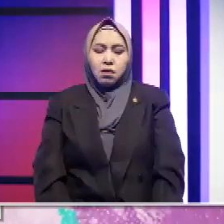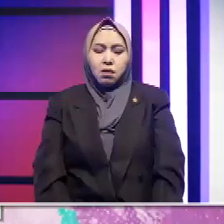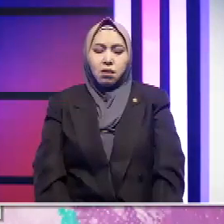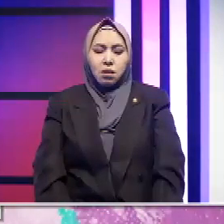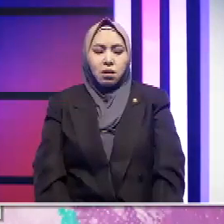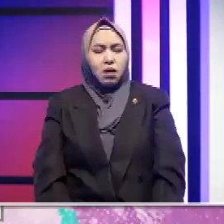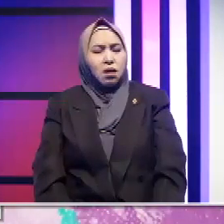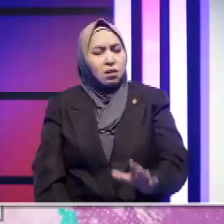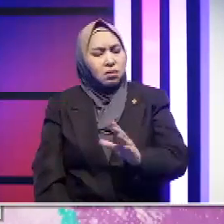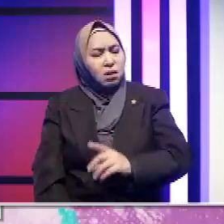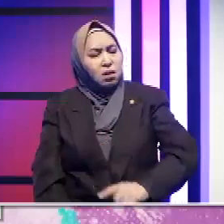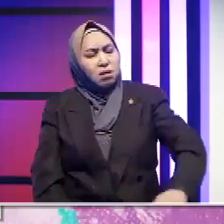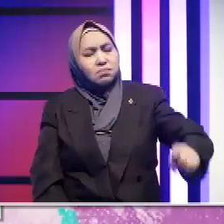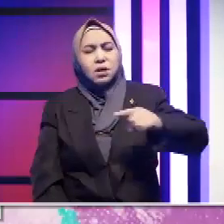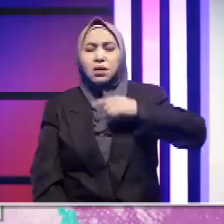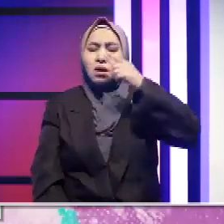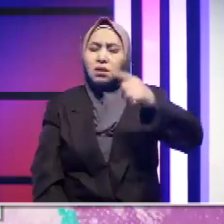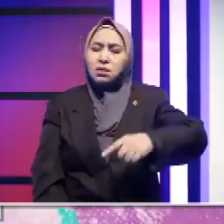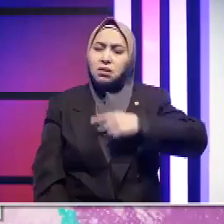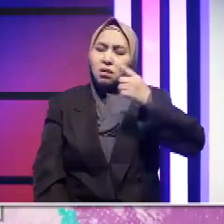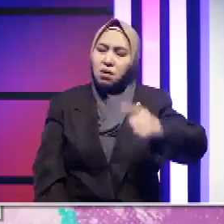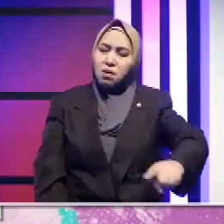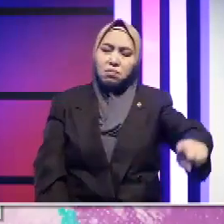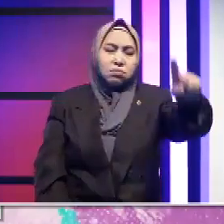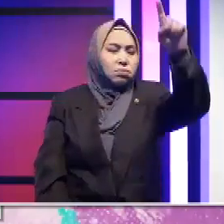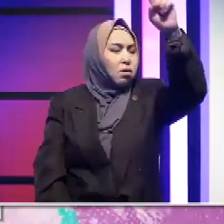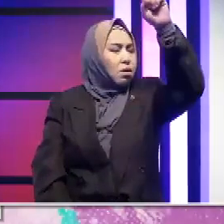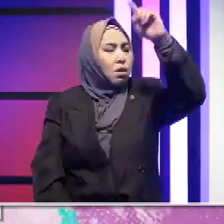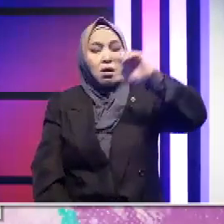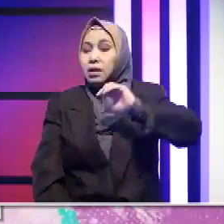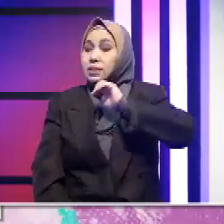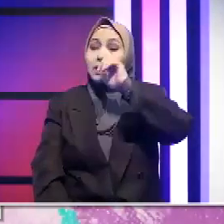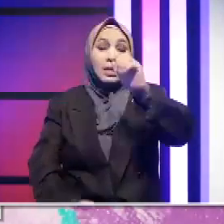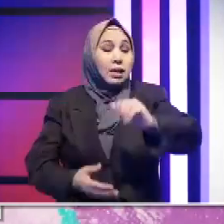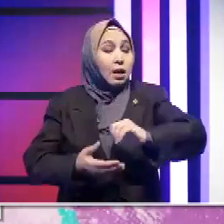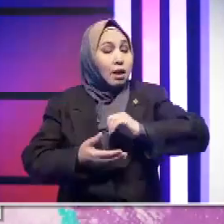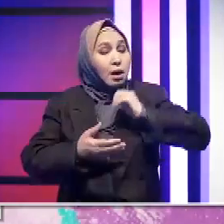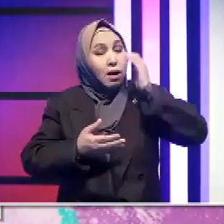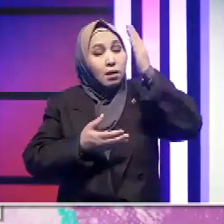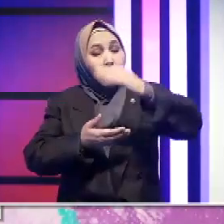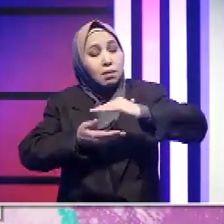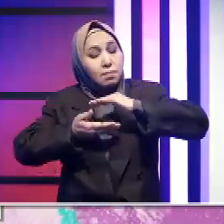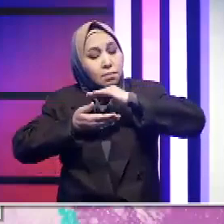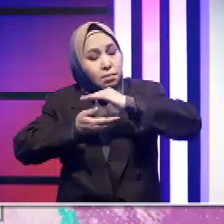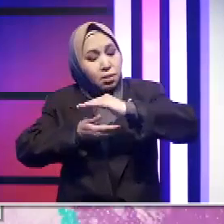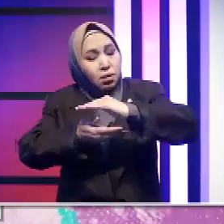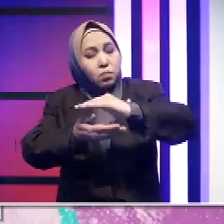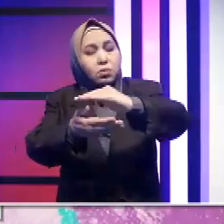Hai hazak Israel Azzam kultum